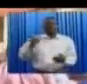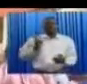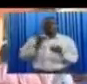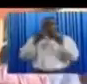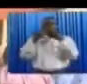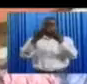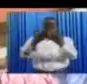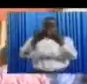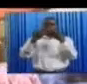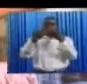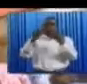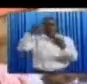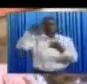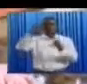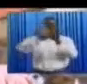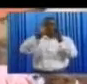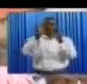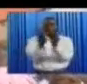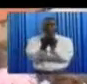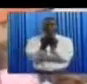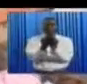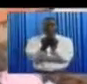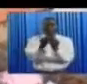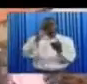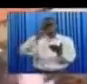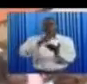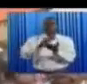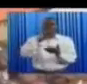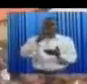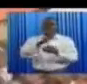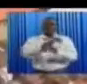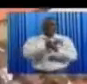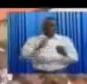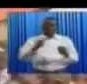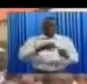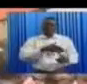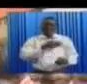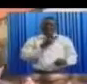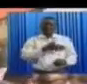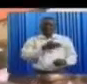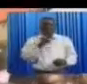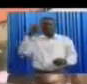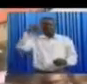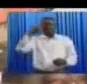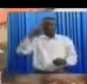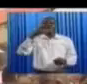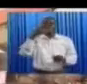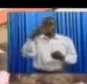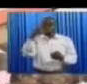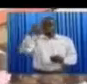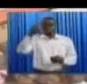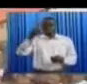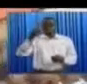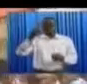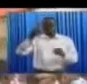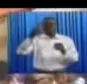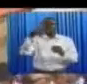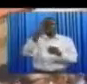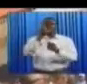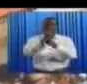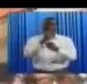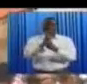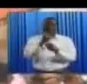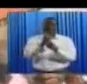nos remerciements pour la famille. En tout cas, c'est pour une fierté et un bonheur énorme après tant d'années de